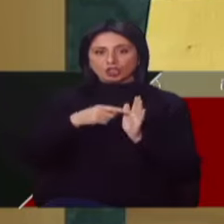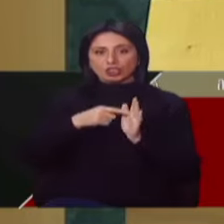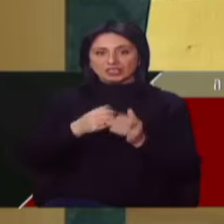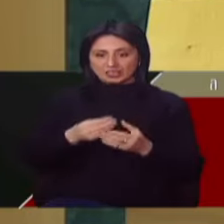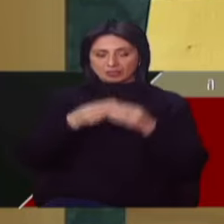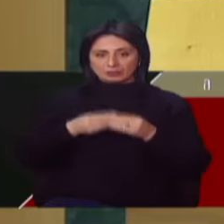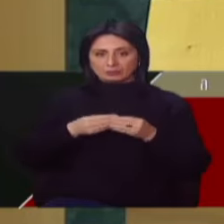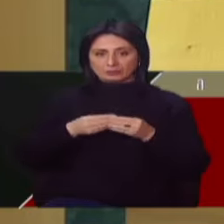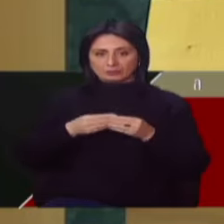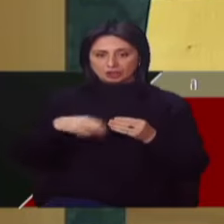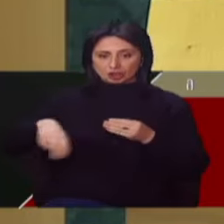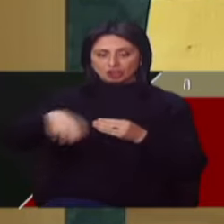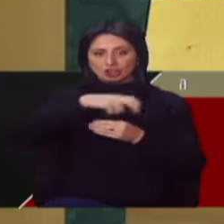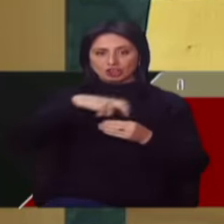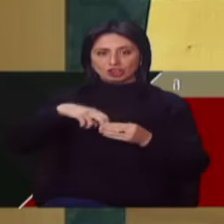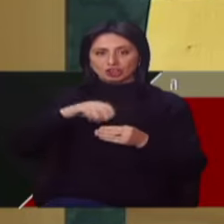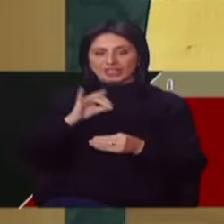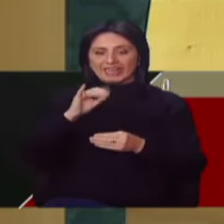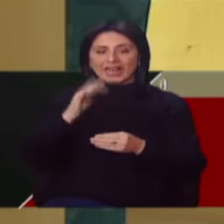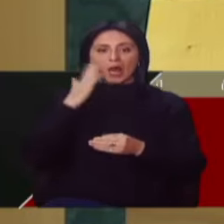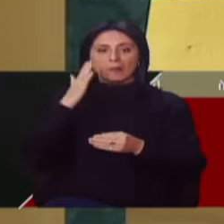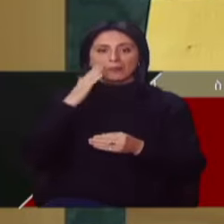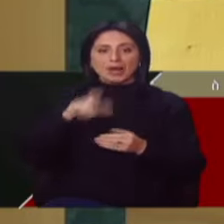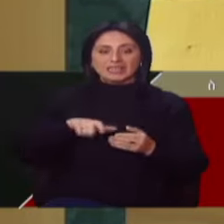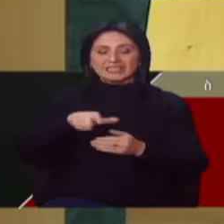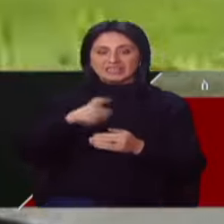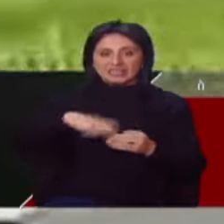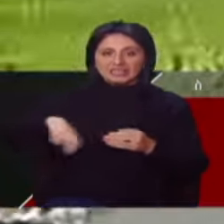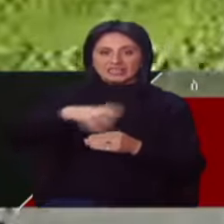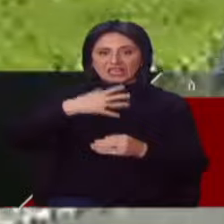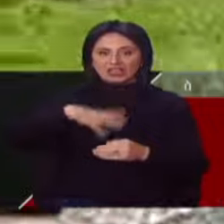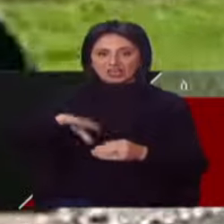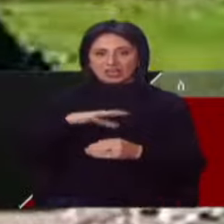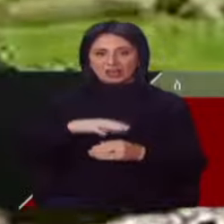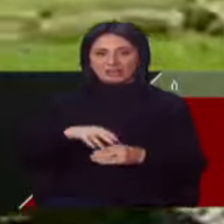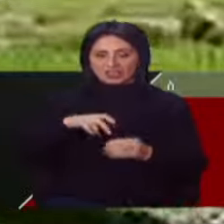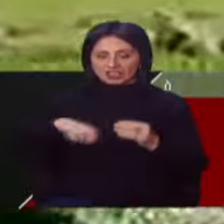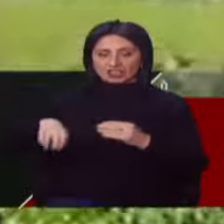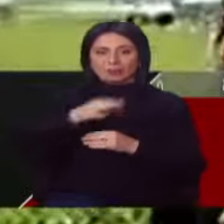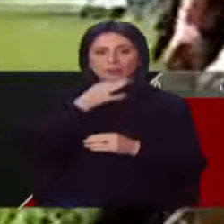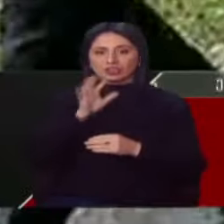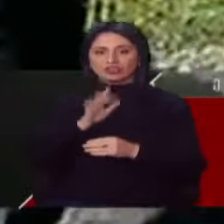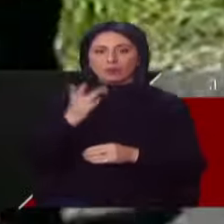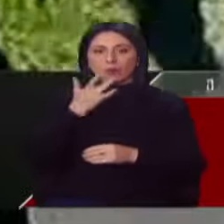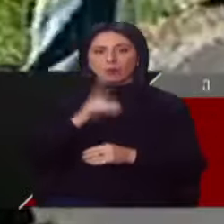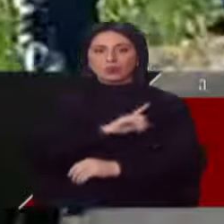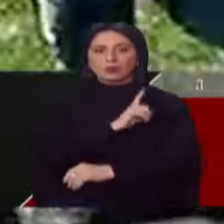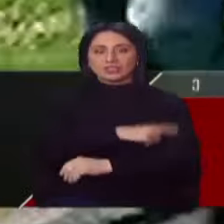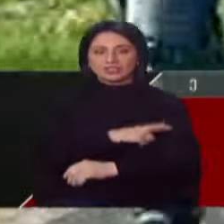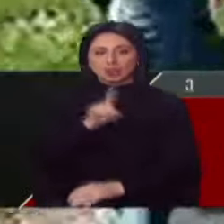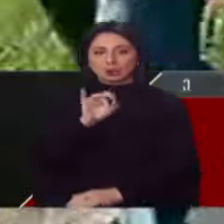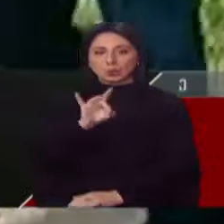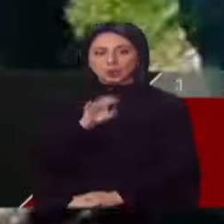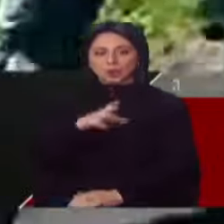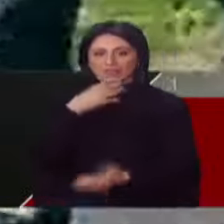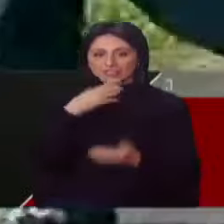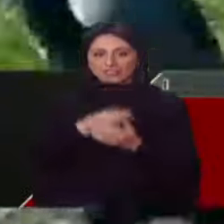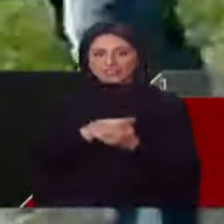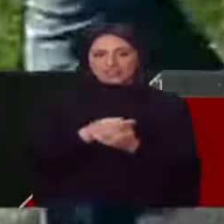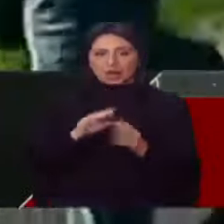შემოიარეთ. Ilia Martinis gzaze shemoiaret sakartvelo. Shemoulit ara da jerjerobit politikur zalebs Salome Zurabishvilis